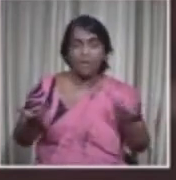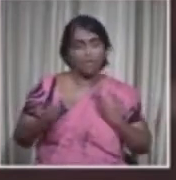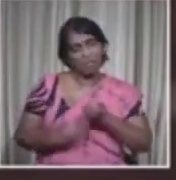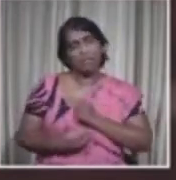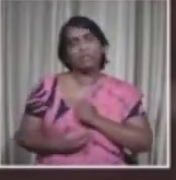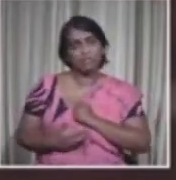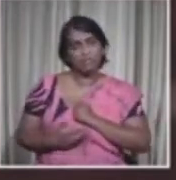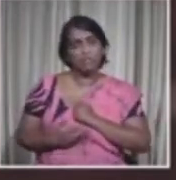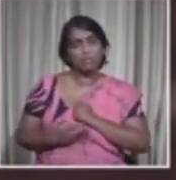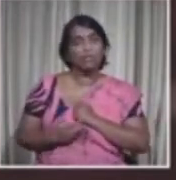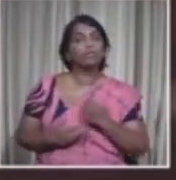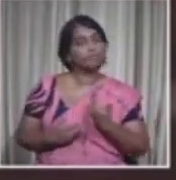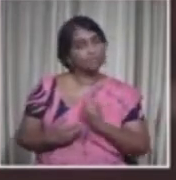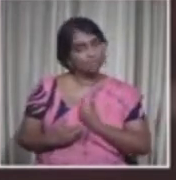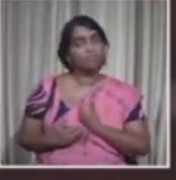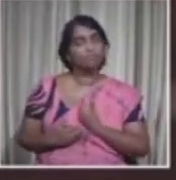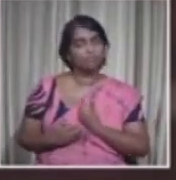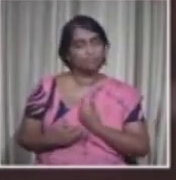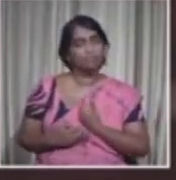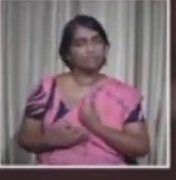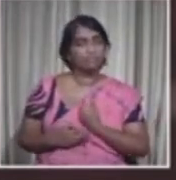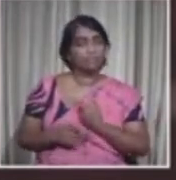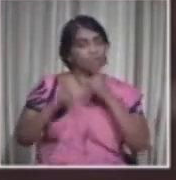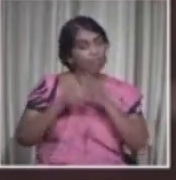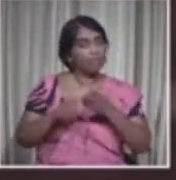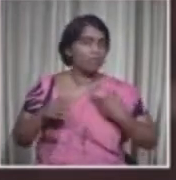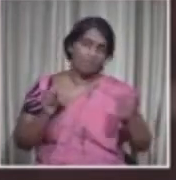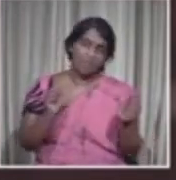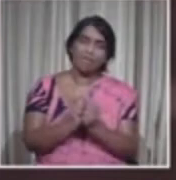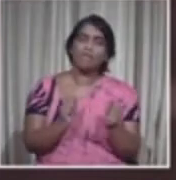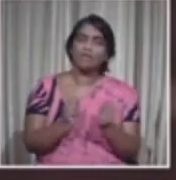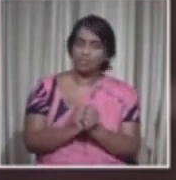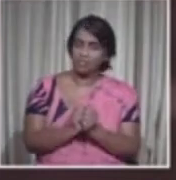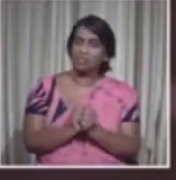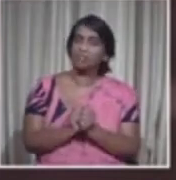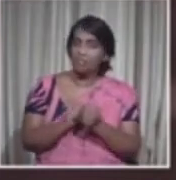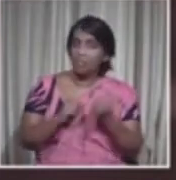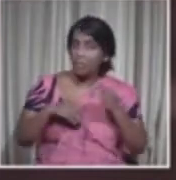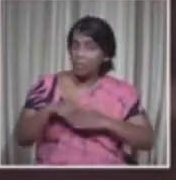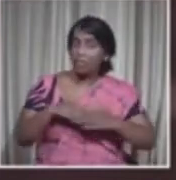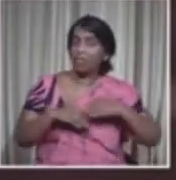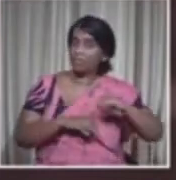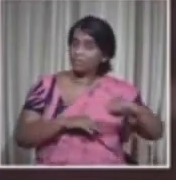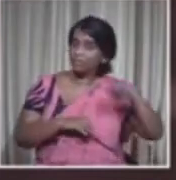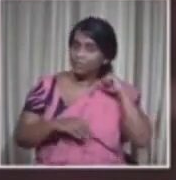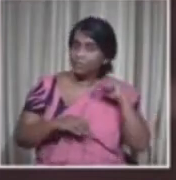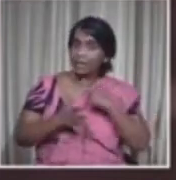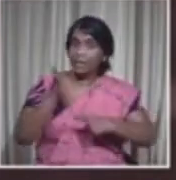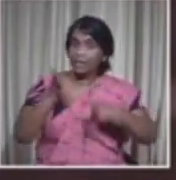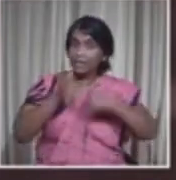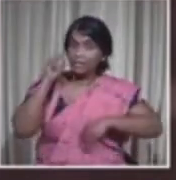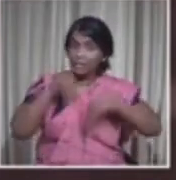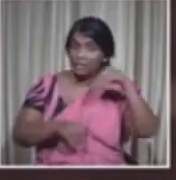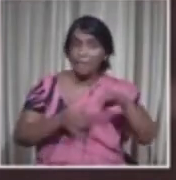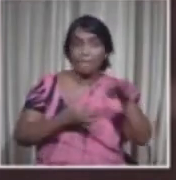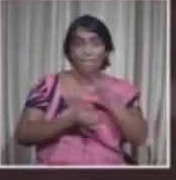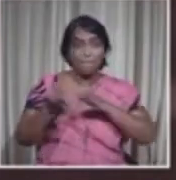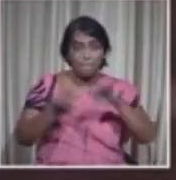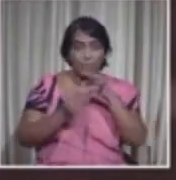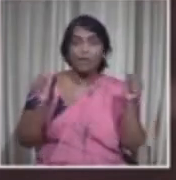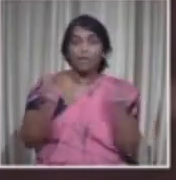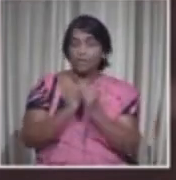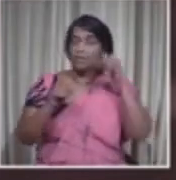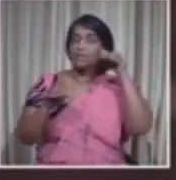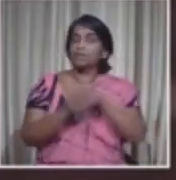කැමති අපිට සිද්ධ වෙනවා මේවට මූණ දෙන්න ඒ මූණ දෙන්න පුළුවන් හයිය දේශපාලඥ වටින ප්‍රජාතන්ත්‍රවාදී ව්‍යුහය